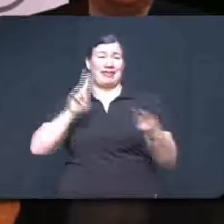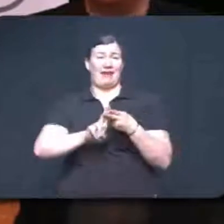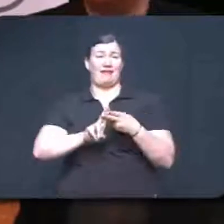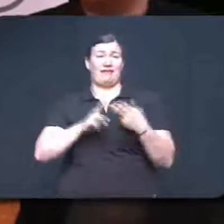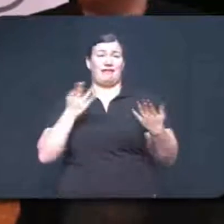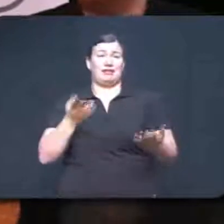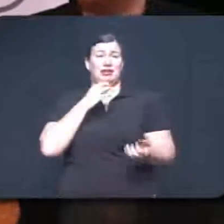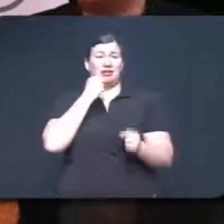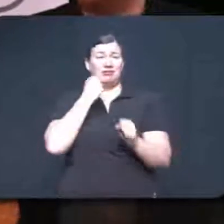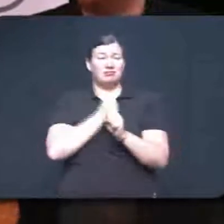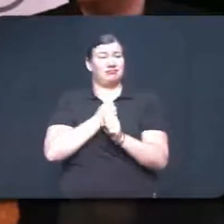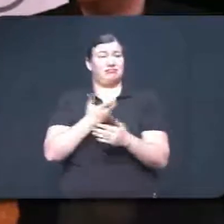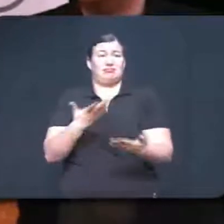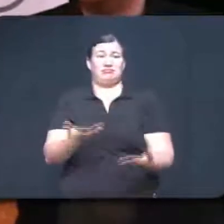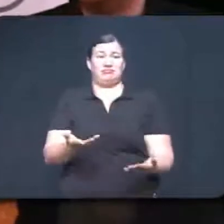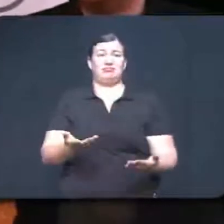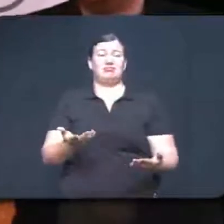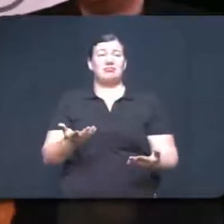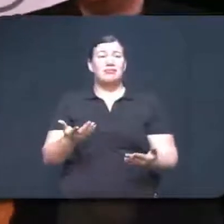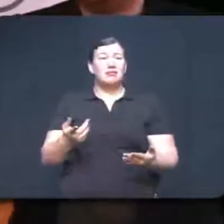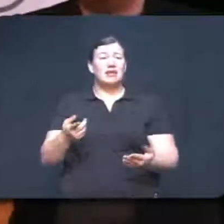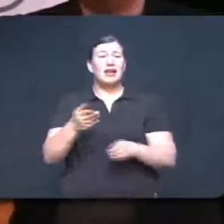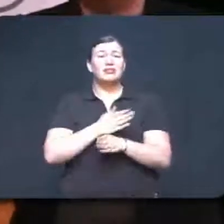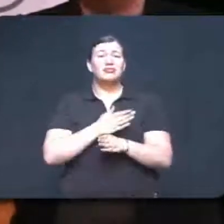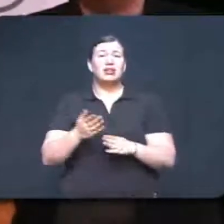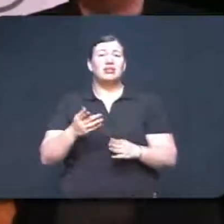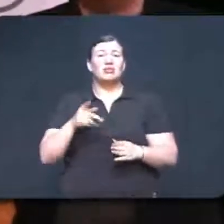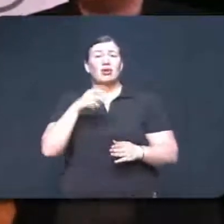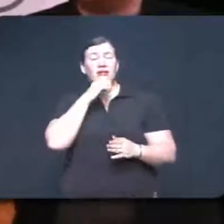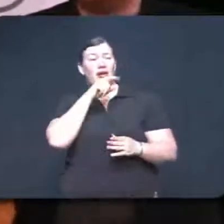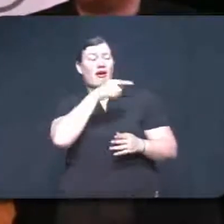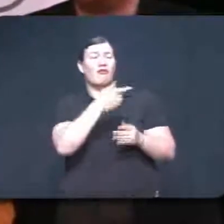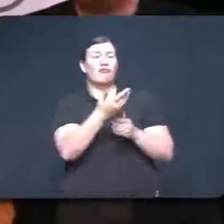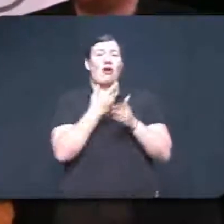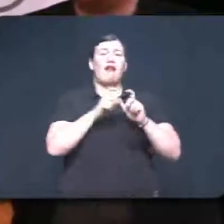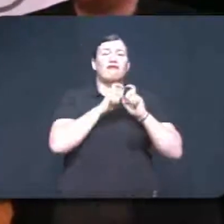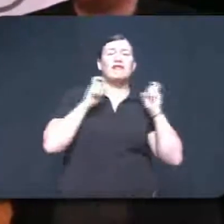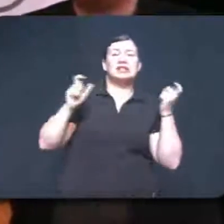gemacht mit dem wir arbeiten können der funktionieren würde